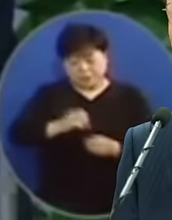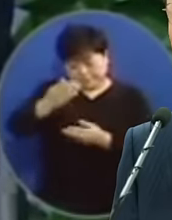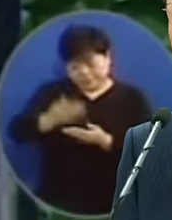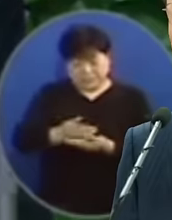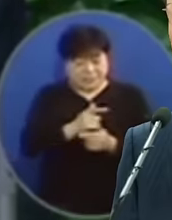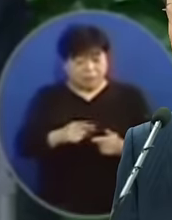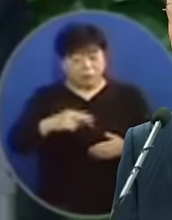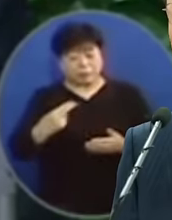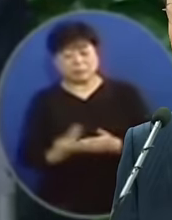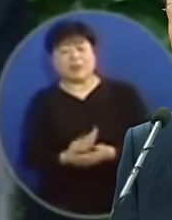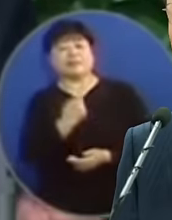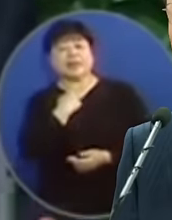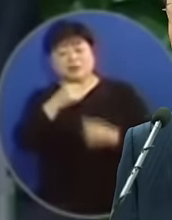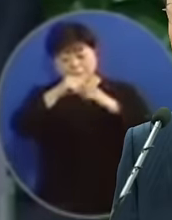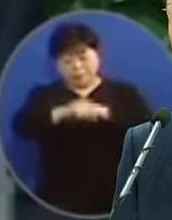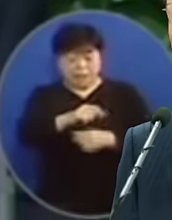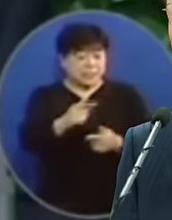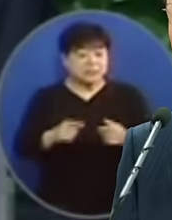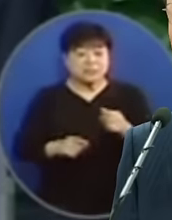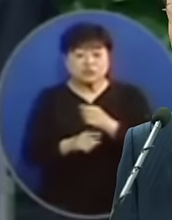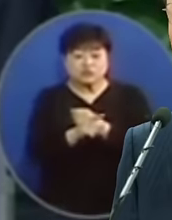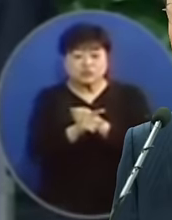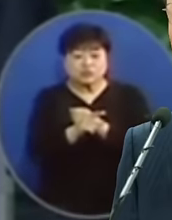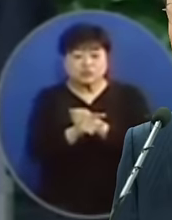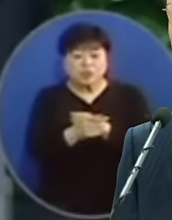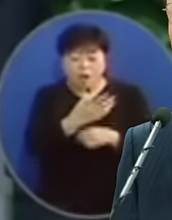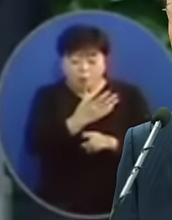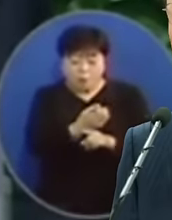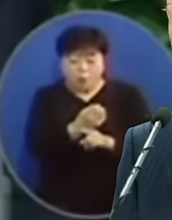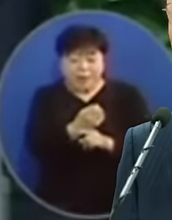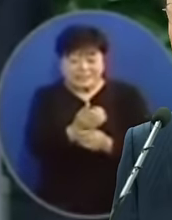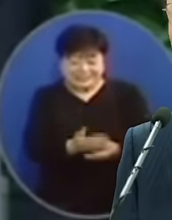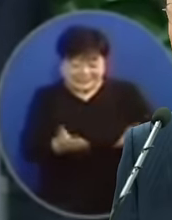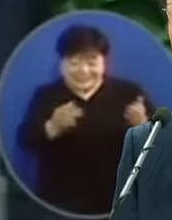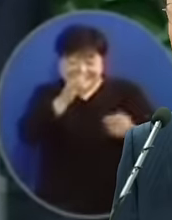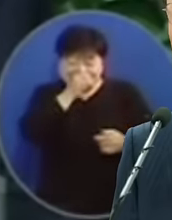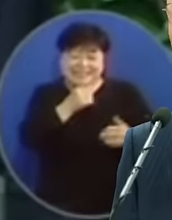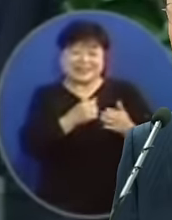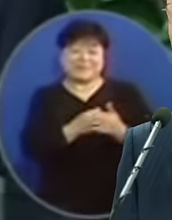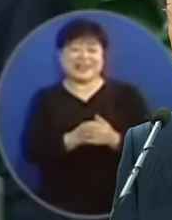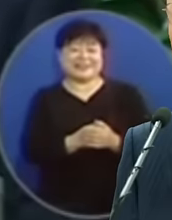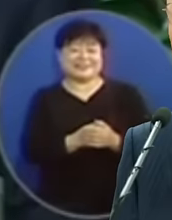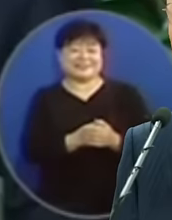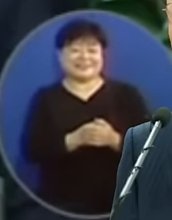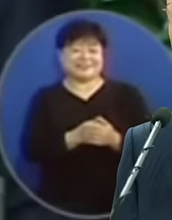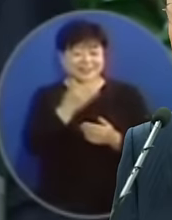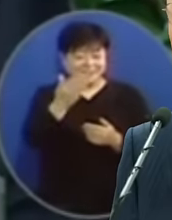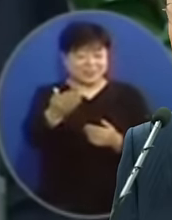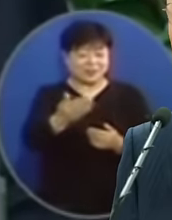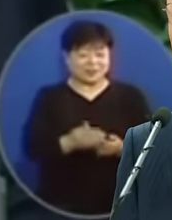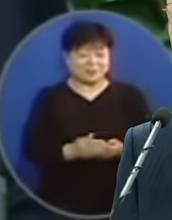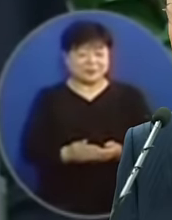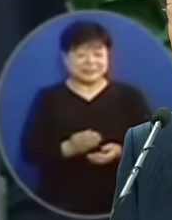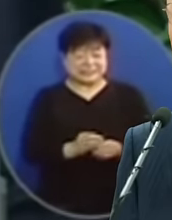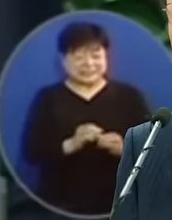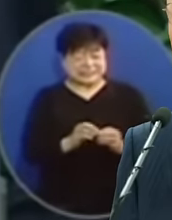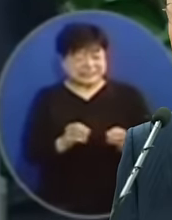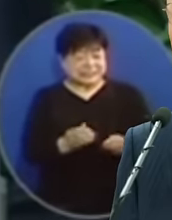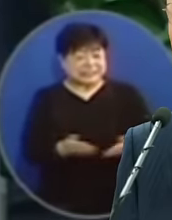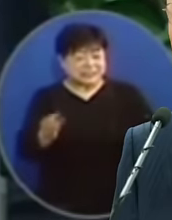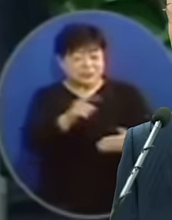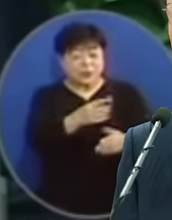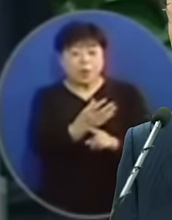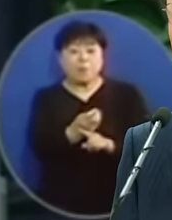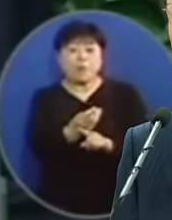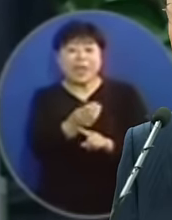버림받지 않고 거꾸로 떨림을 당해도 망하지 않은 것은 이 보배를 질그릇에 가지고 있기 때문이죠. 여러분 다 질그릇이지만 그 속에